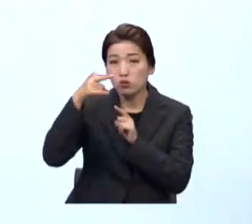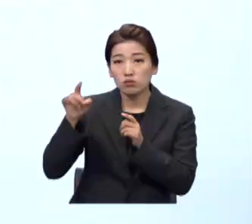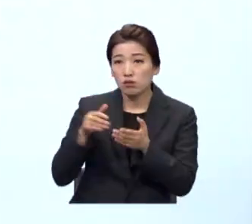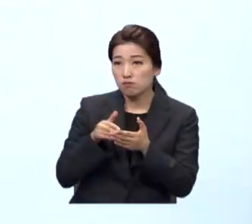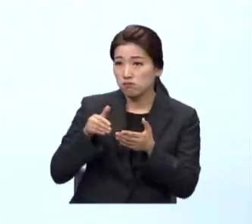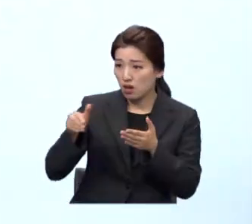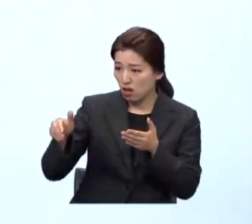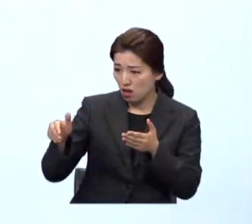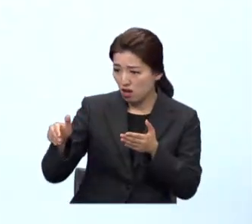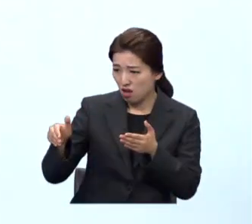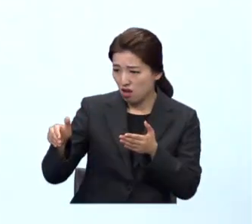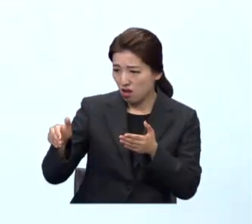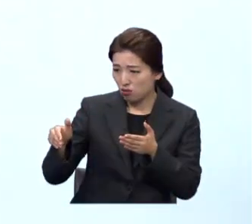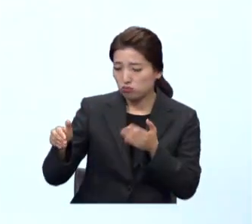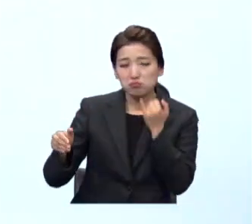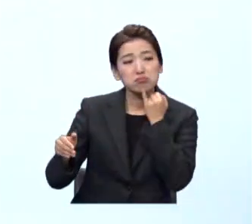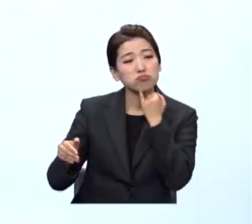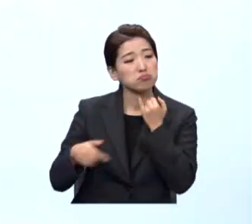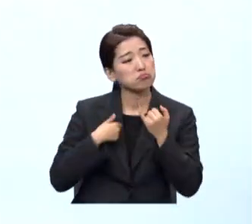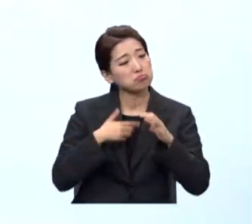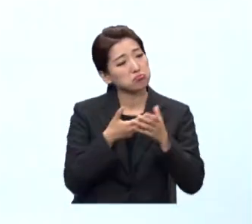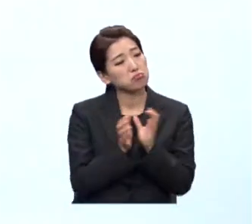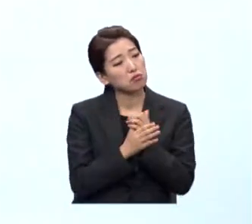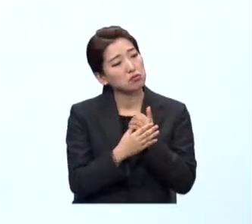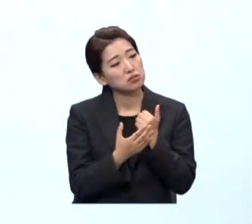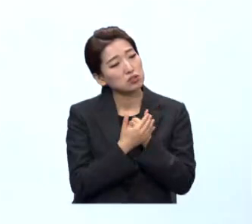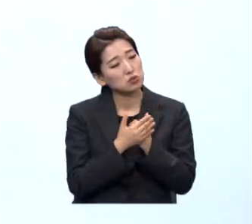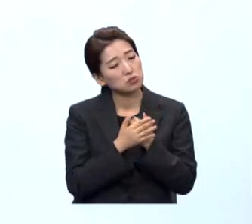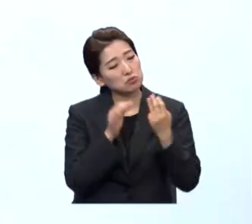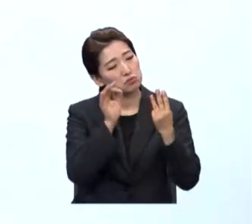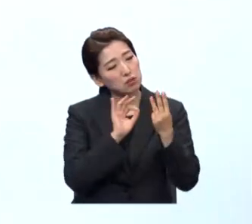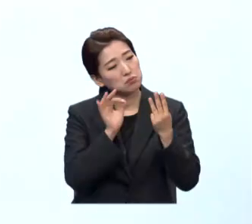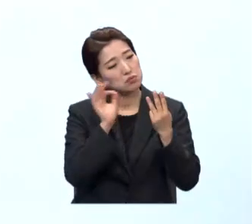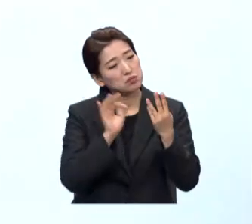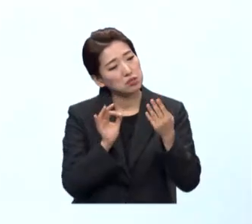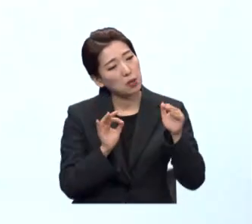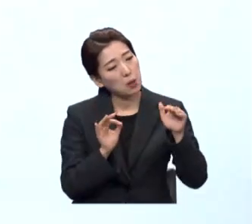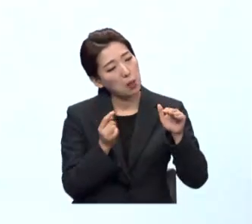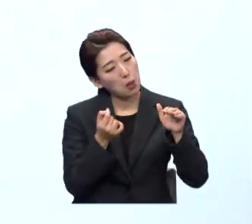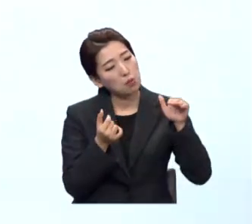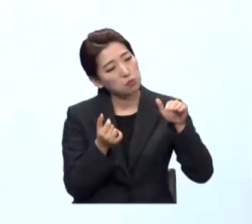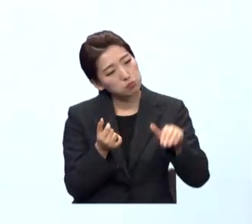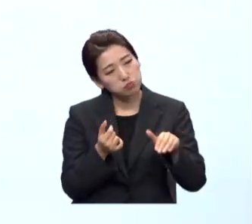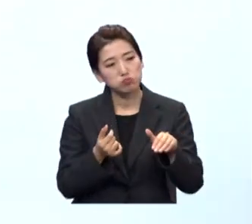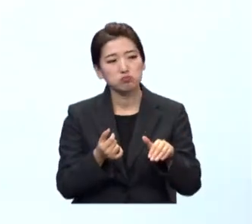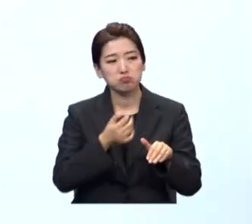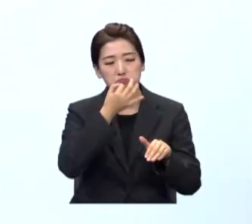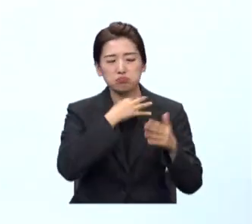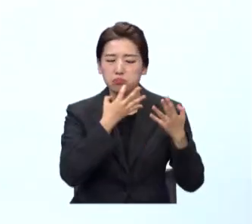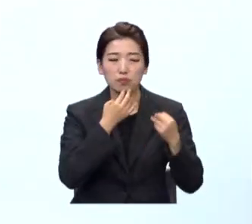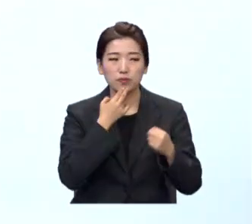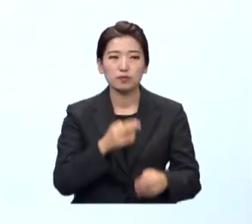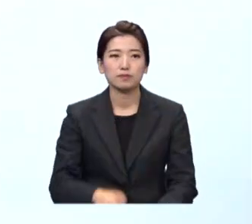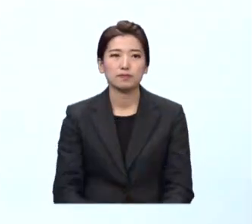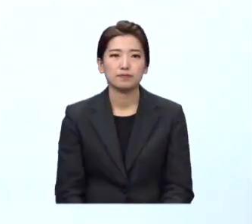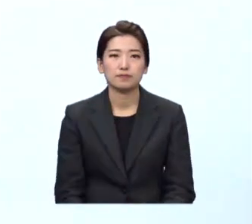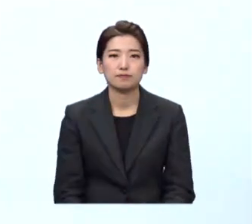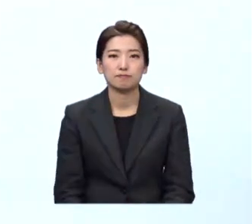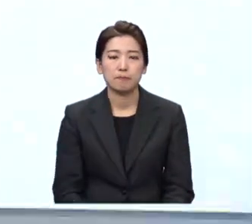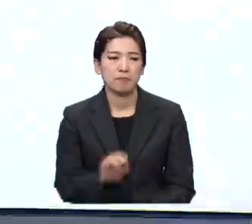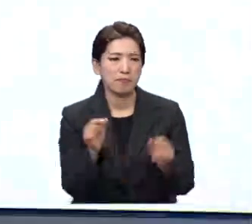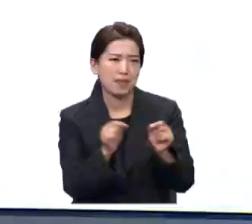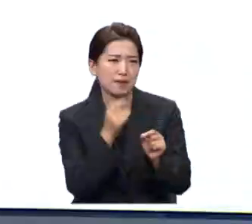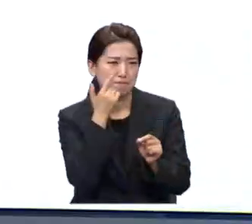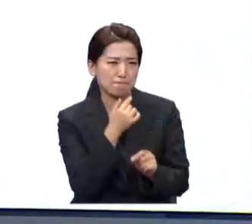당에서 빠지는 건 3에서 4% 포인트 정도일거다라고 얘기를 했다고 해요 김 대변이 님 요거 짧게 여쭤 보겠습니다